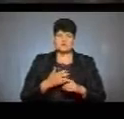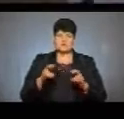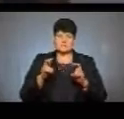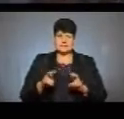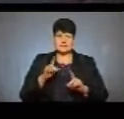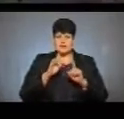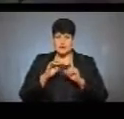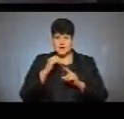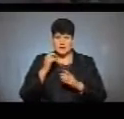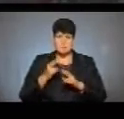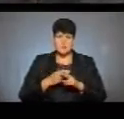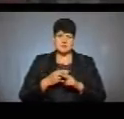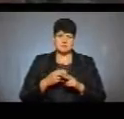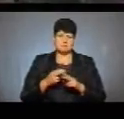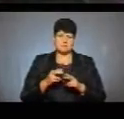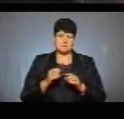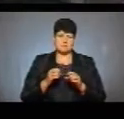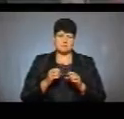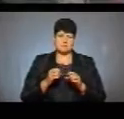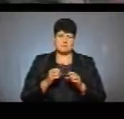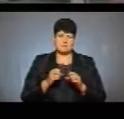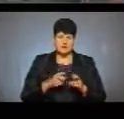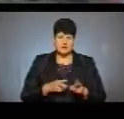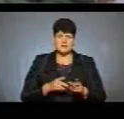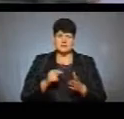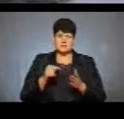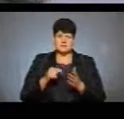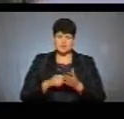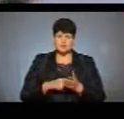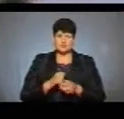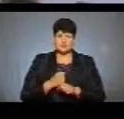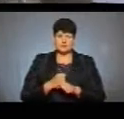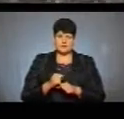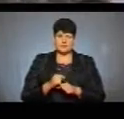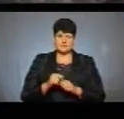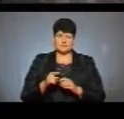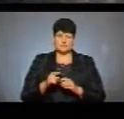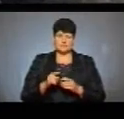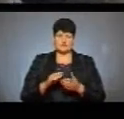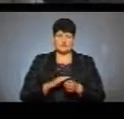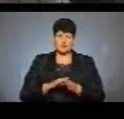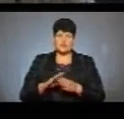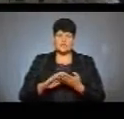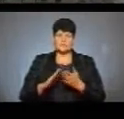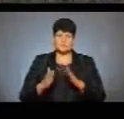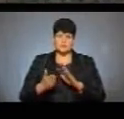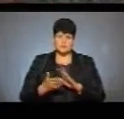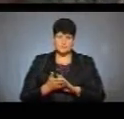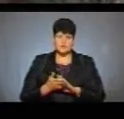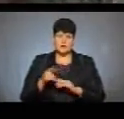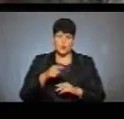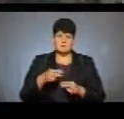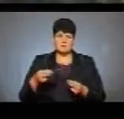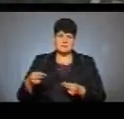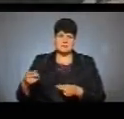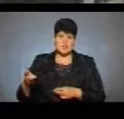Ради безпеки з метою виконання зобов'язань Будапештського меморандуму, прийнятого підписантами,